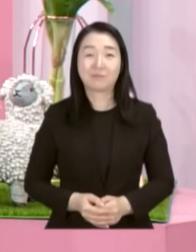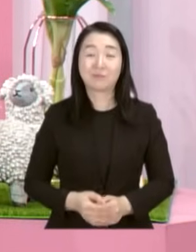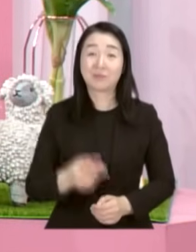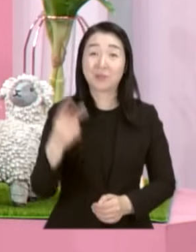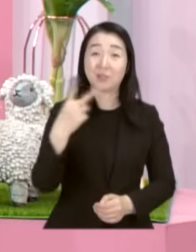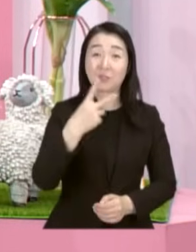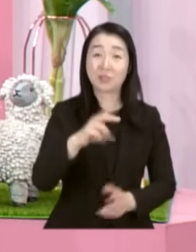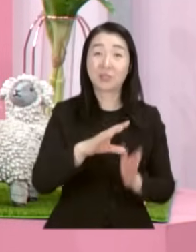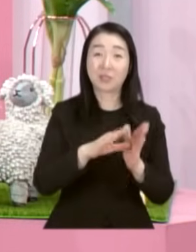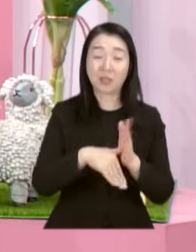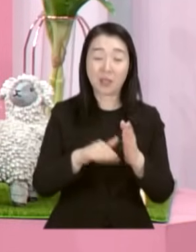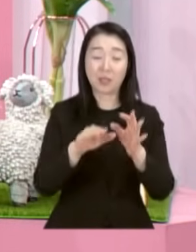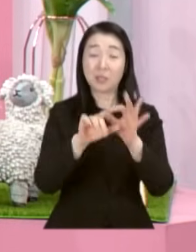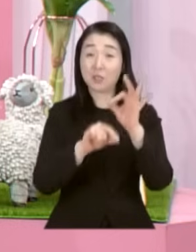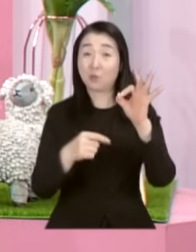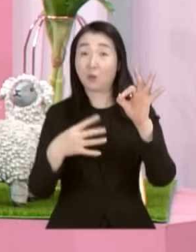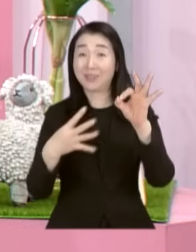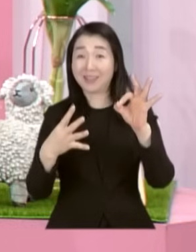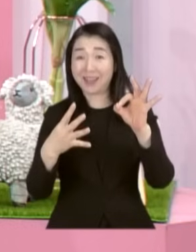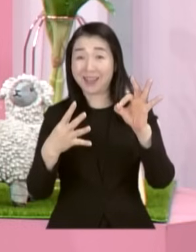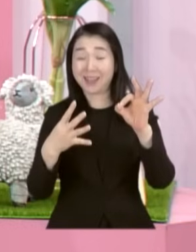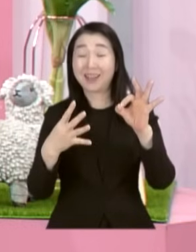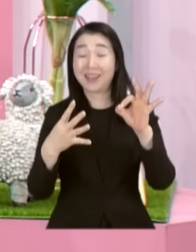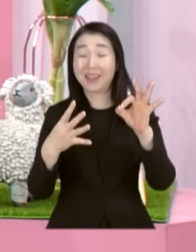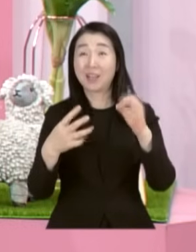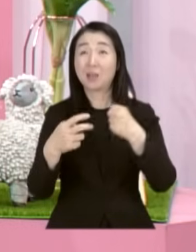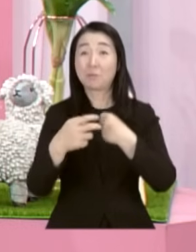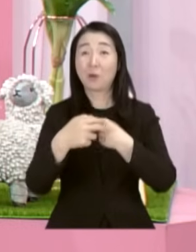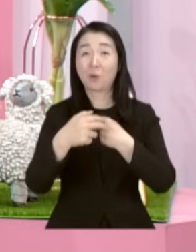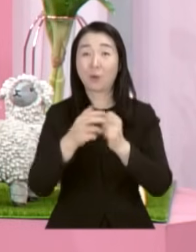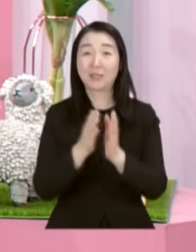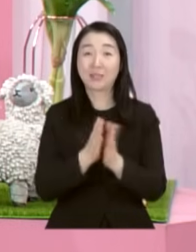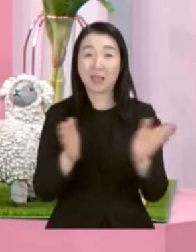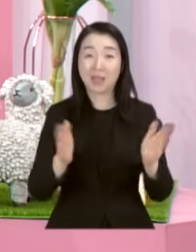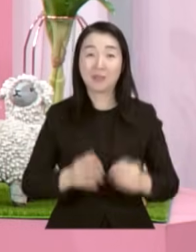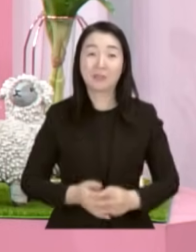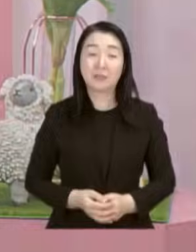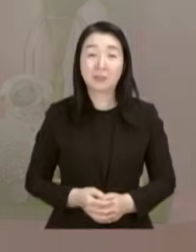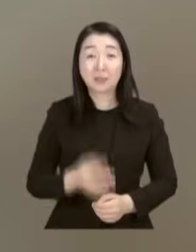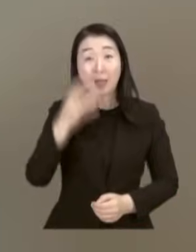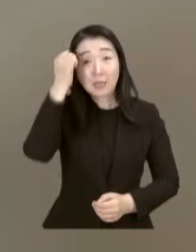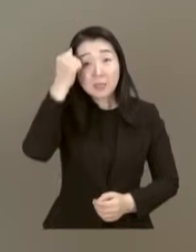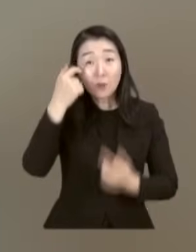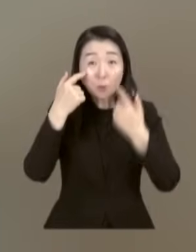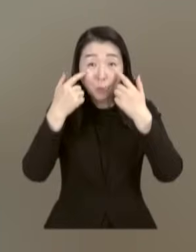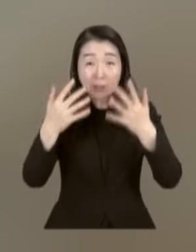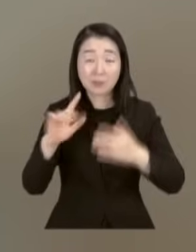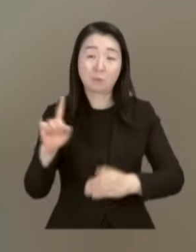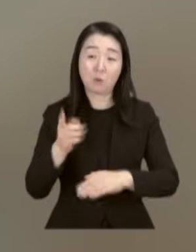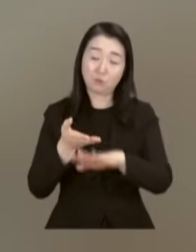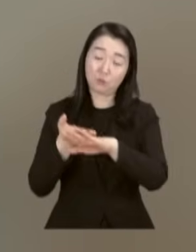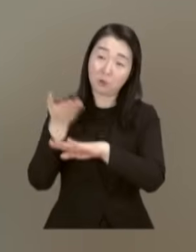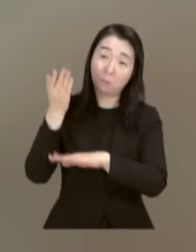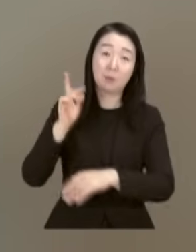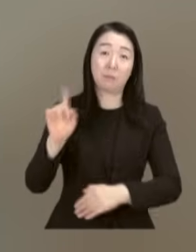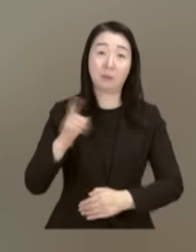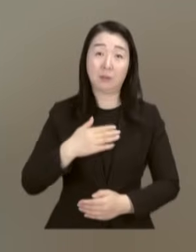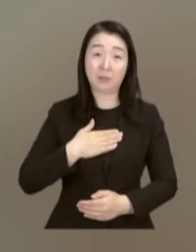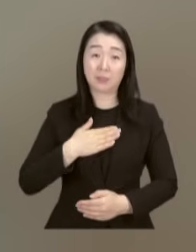네. 2002년도 10월 4일날 개원했거든요. 네. 그때 저도 잊혀지지 않는 게 어느